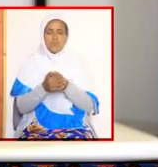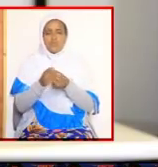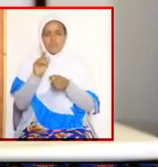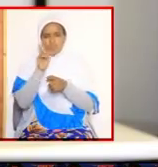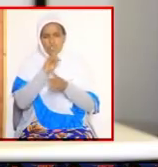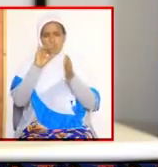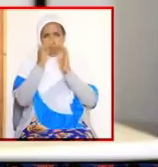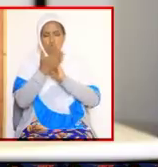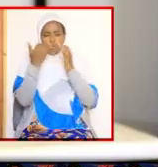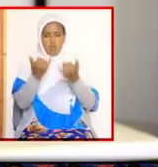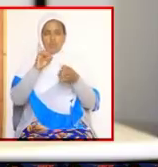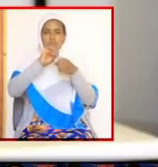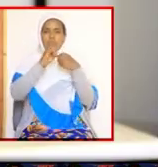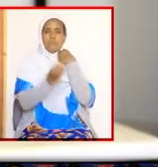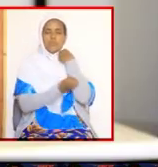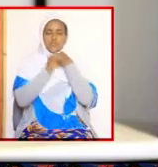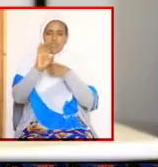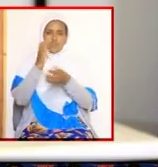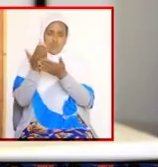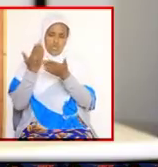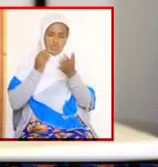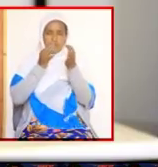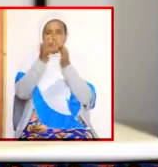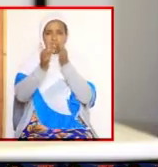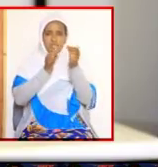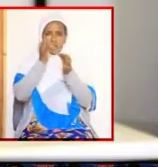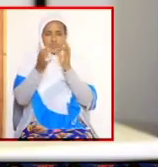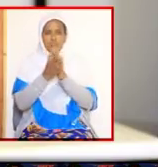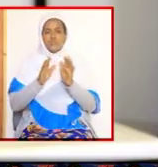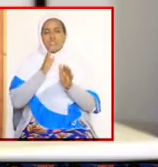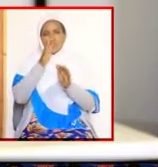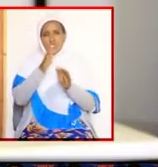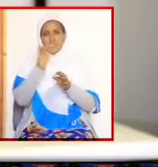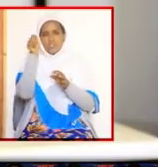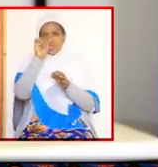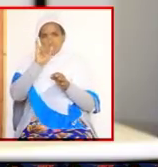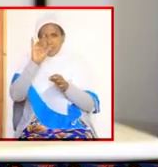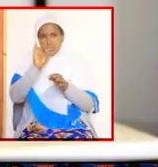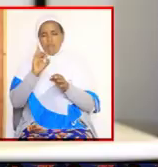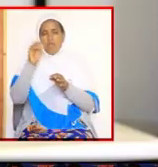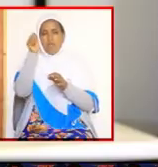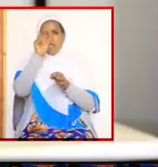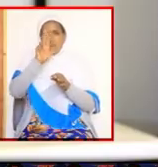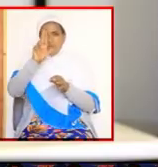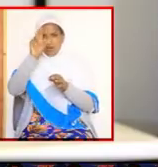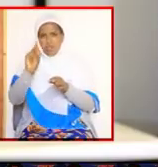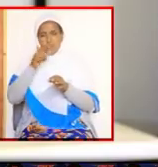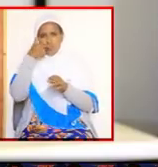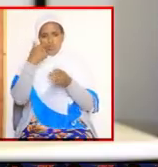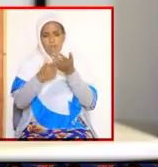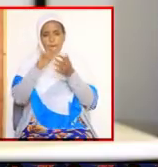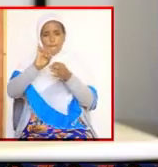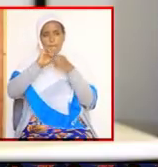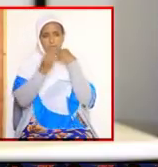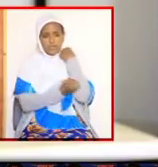ለምኑም ቢሆን አሁን መሰረቱ ቅድም እንደገለጽ ነው ግዕዝ ለአራራይ ብለናል። ያ